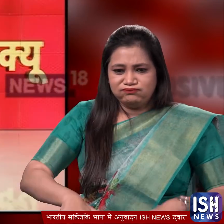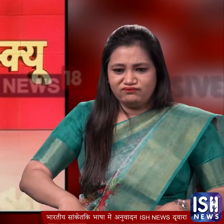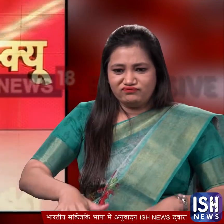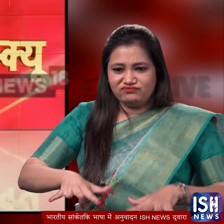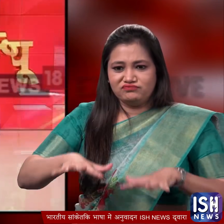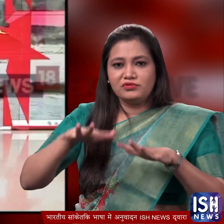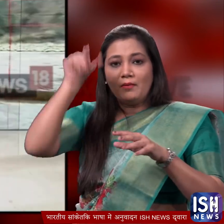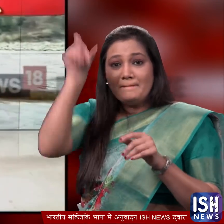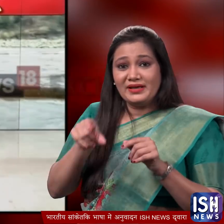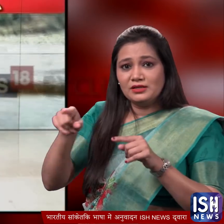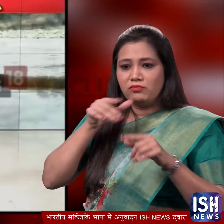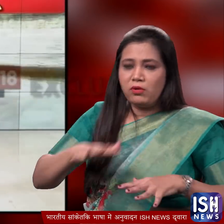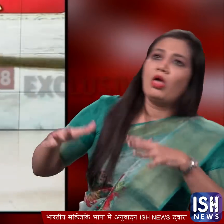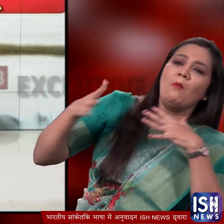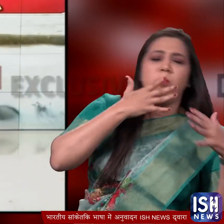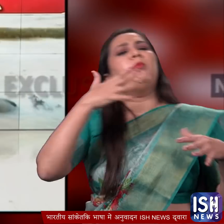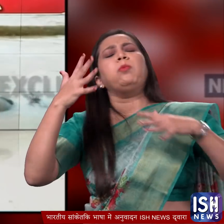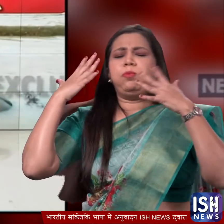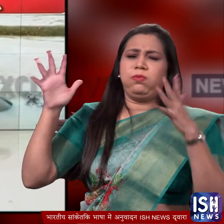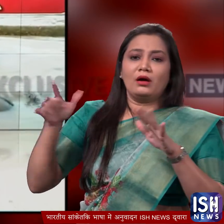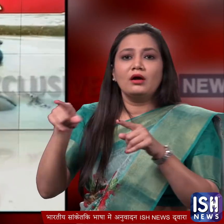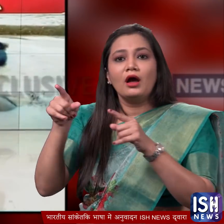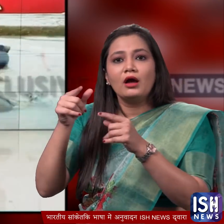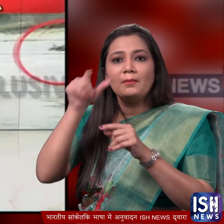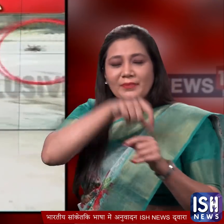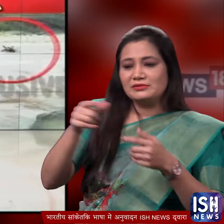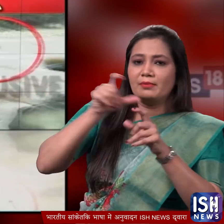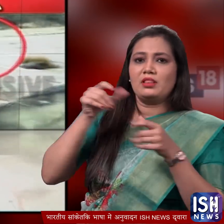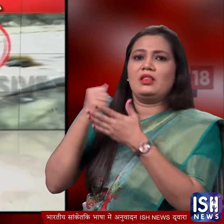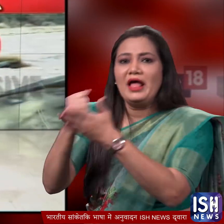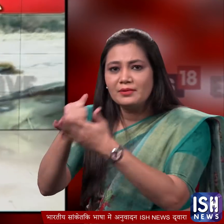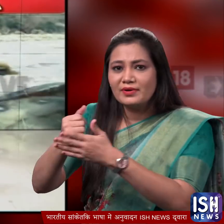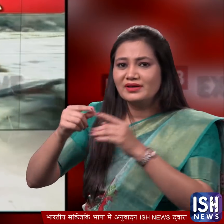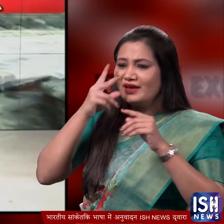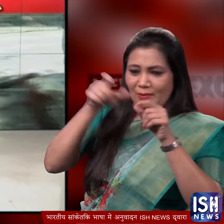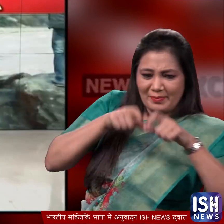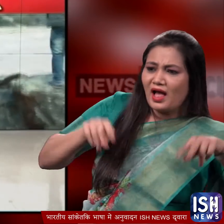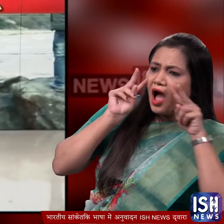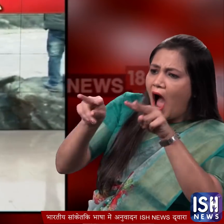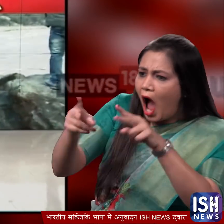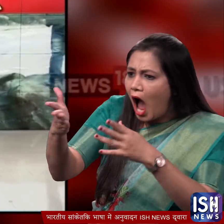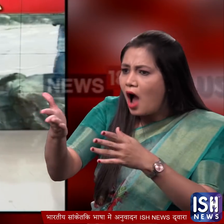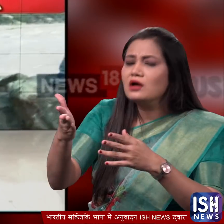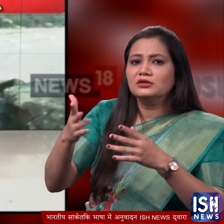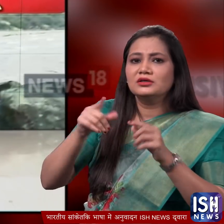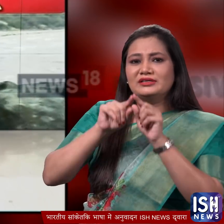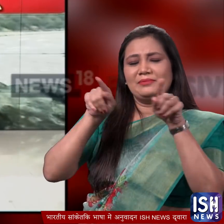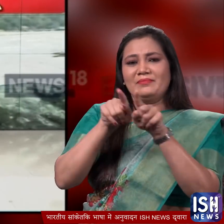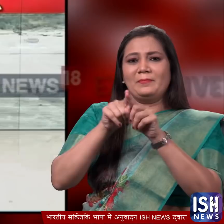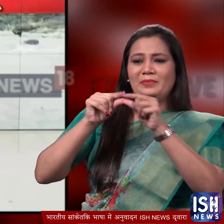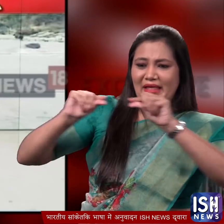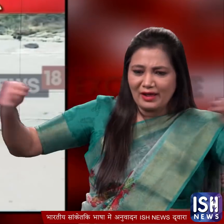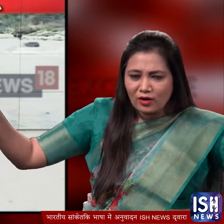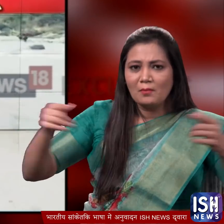के पानी में फंसे आदमी को लोगों ने बाल बाल बचा लिया। उसे जब नाले के दूसरे छोर पर खड़े लोगों ने देखा